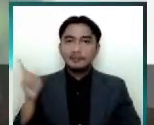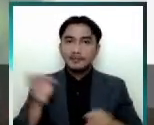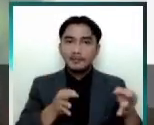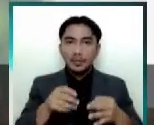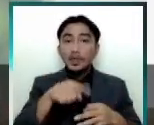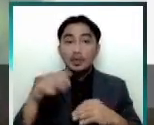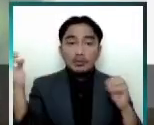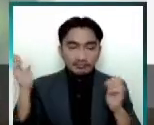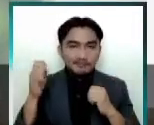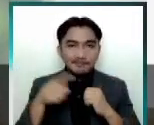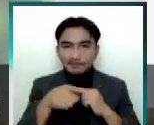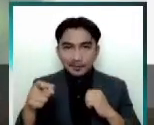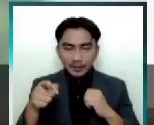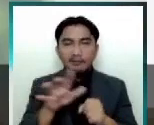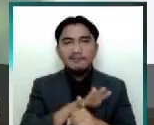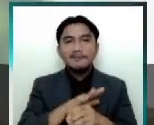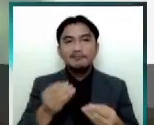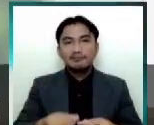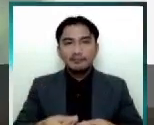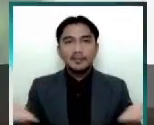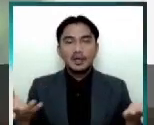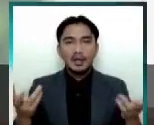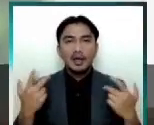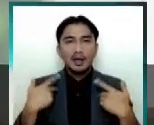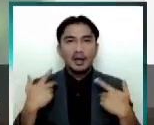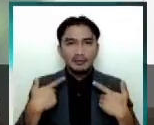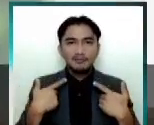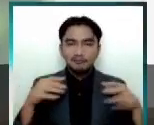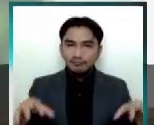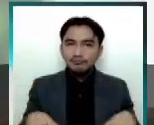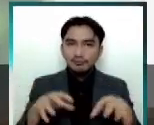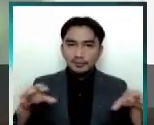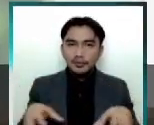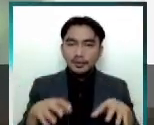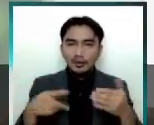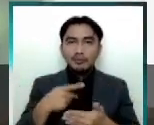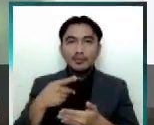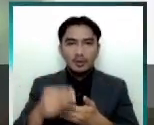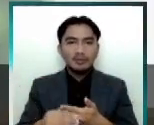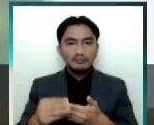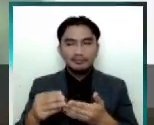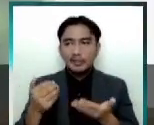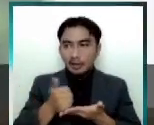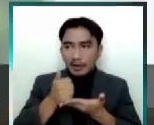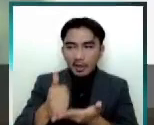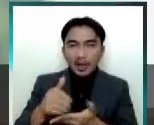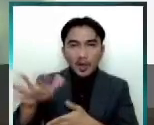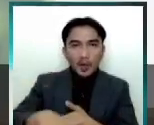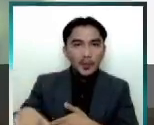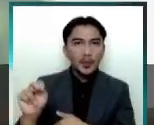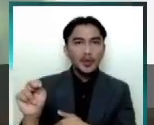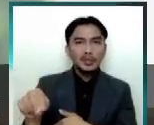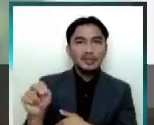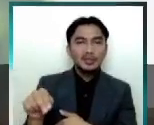ito ay mananatiling aktibo sa pagsusulong ng mga programang tutugon sa inyong mga pangangailangan,